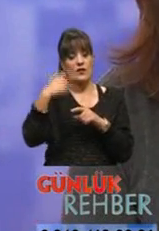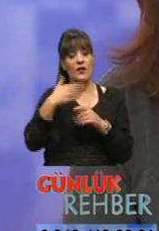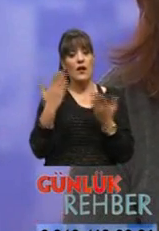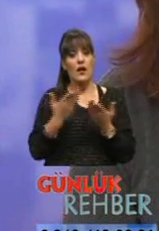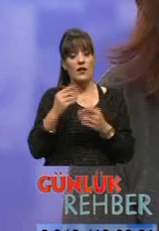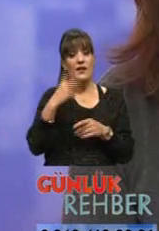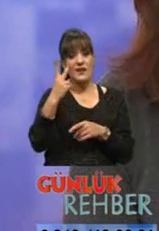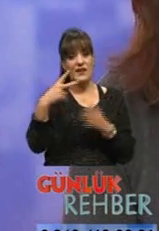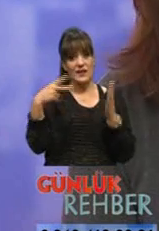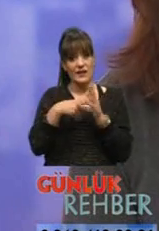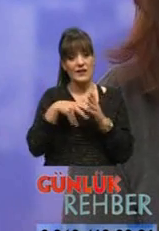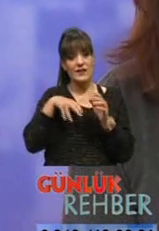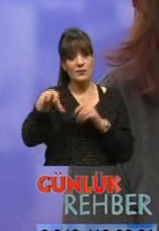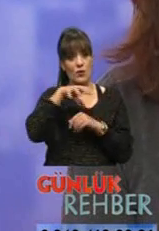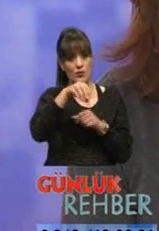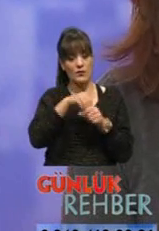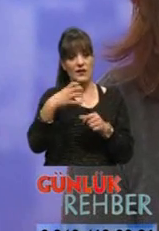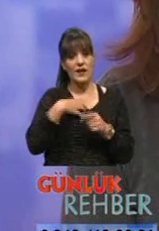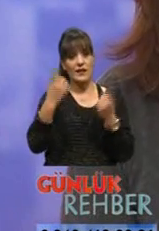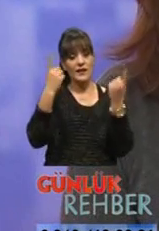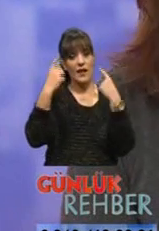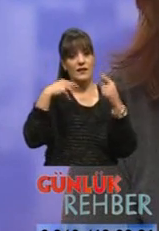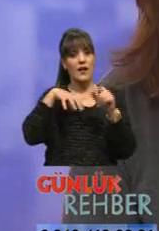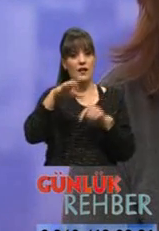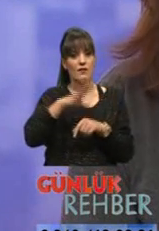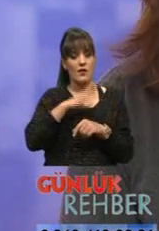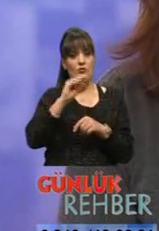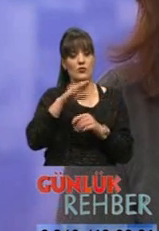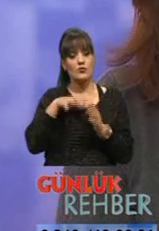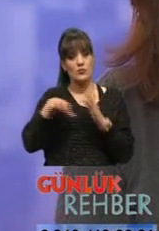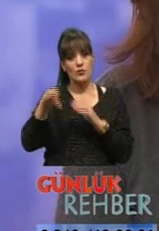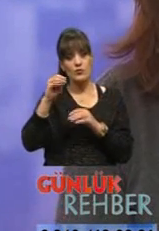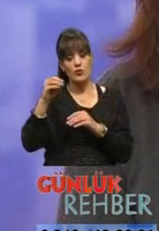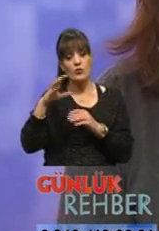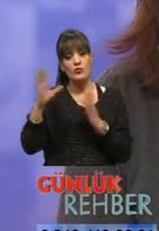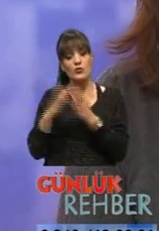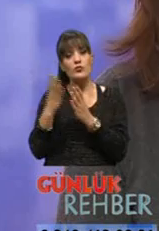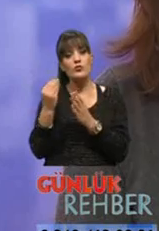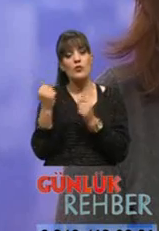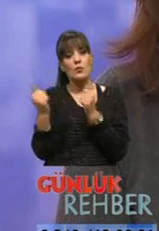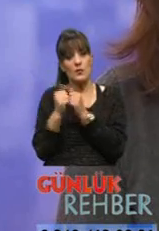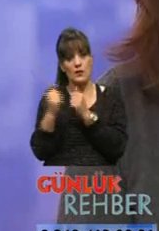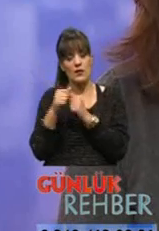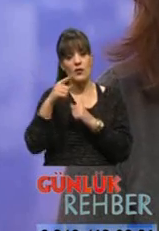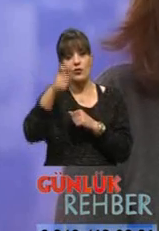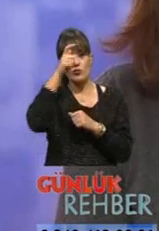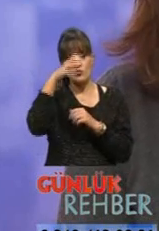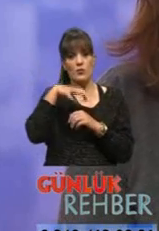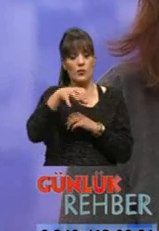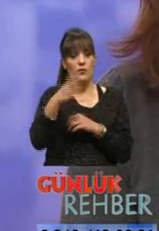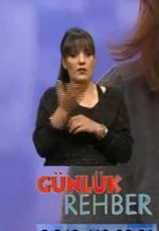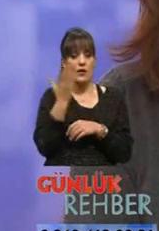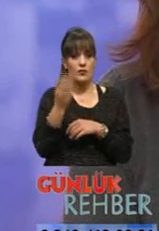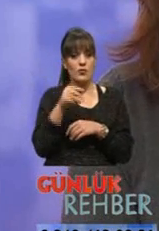iki servisinde kendi yetkinlik alanları var. Evet. Yani çocuk bölümü çocuklarla çok içli dışlı, Türkçe bölümü de daha